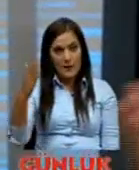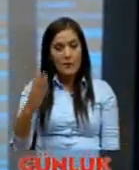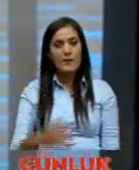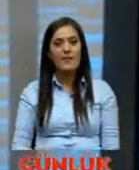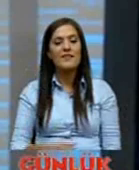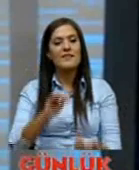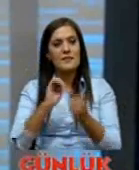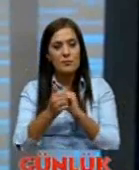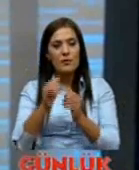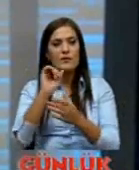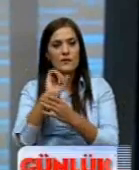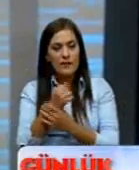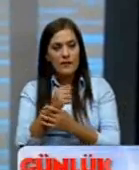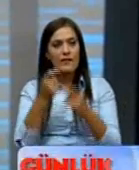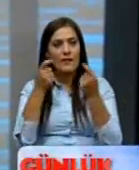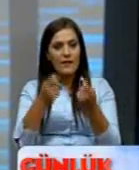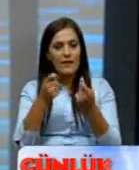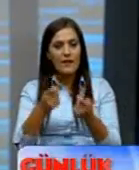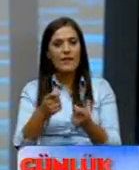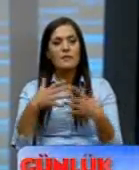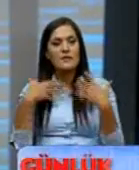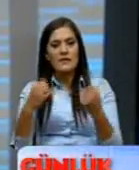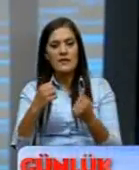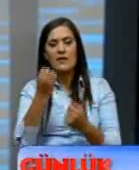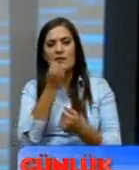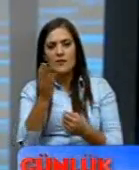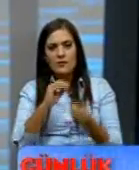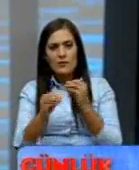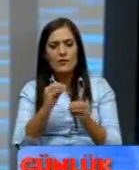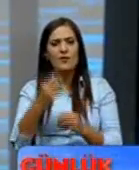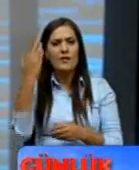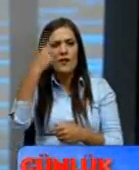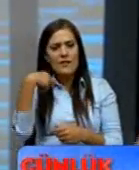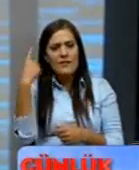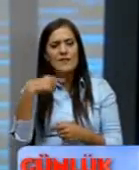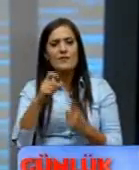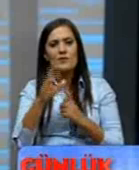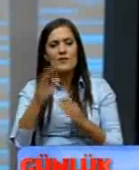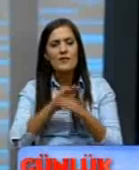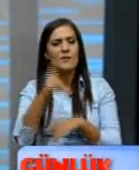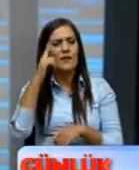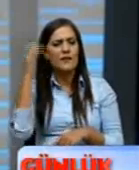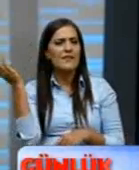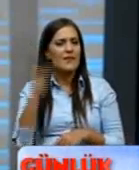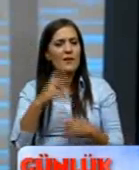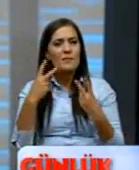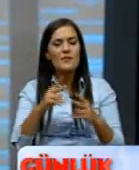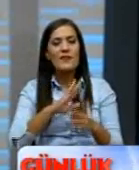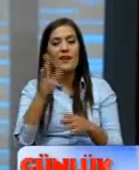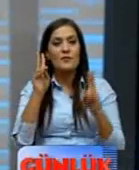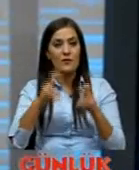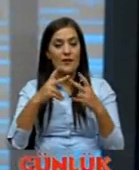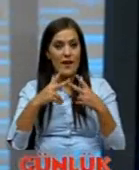merhabalar efendim. Spor, sanat, eğitim, sağlık, çevre sorunları, estetik, sosyal yaşam, aklınıza gelebilecek her